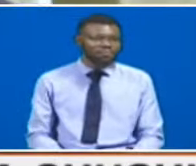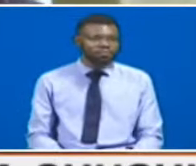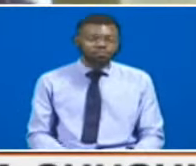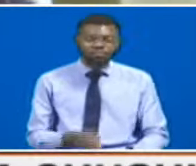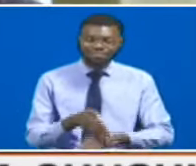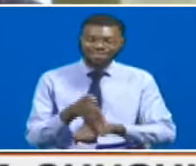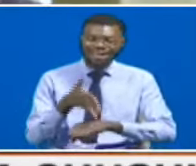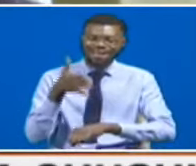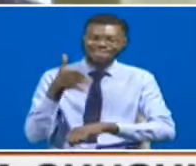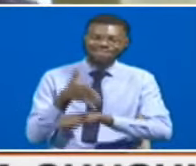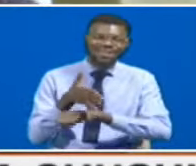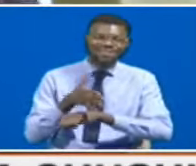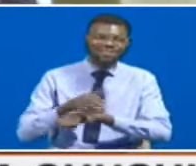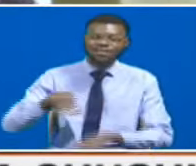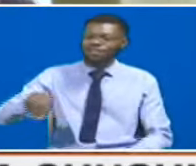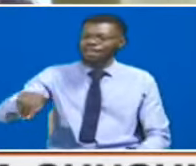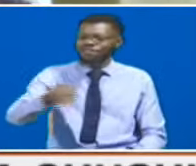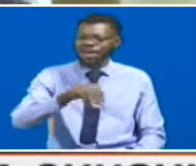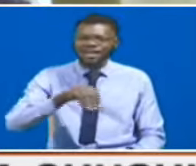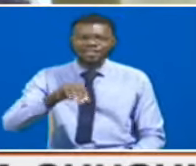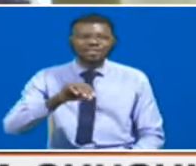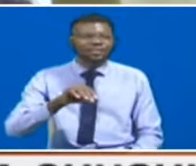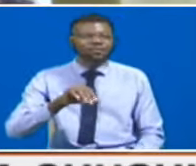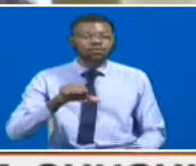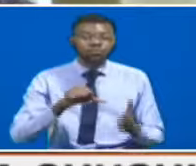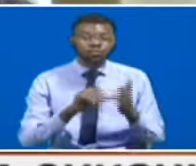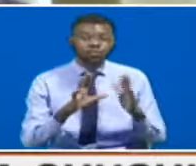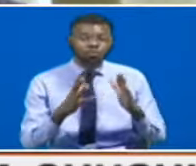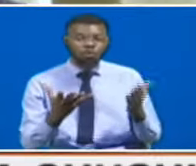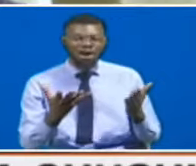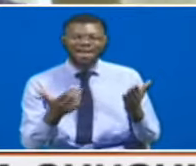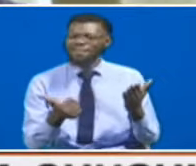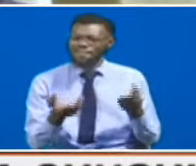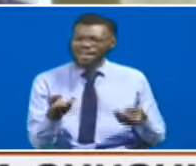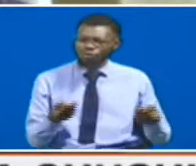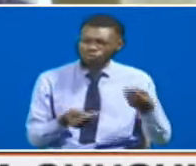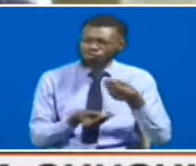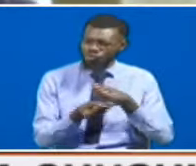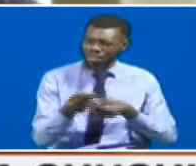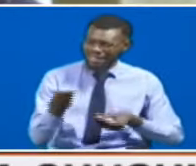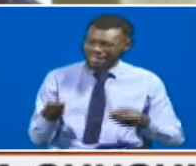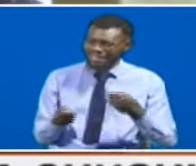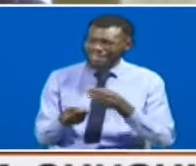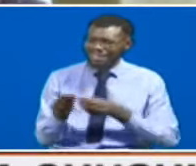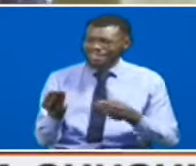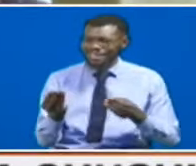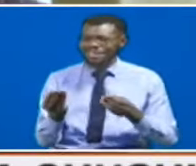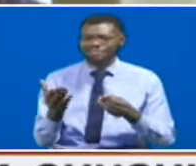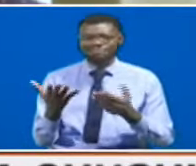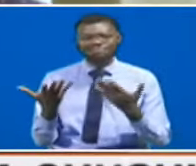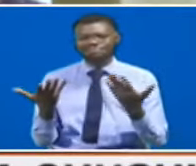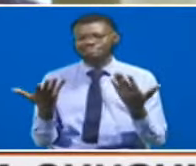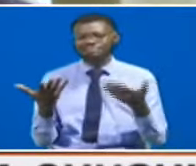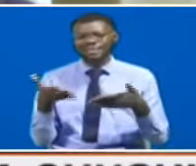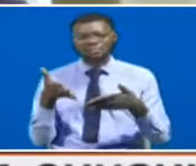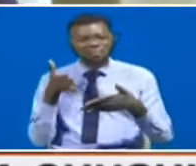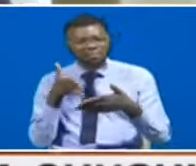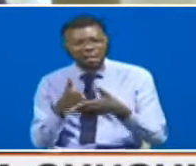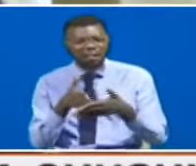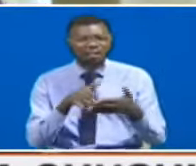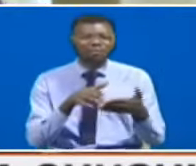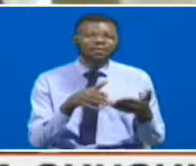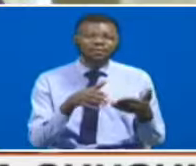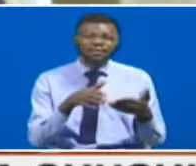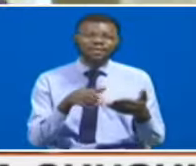view, a case of economic sabotage and must be treated as such. In other